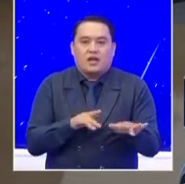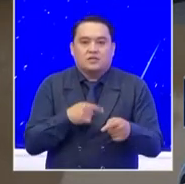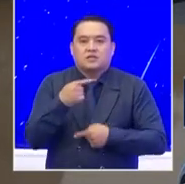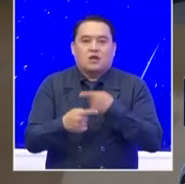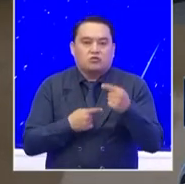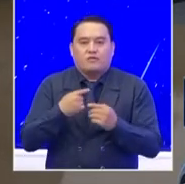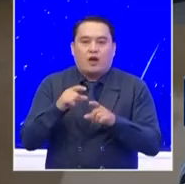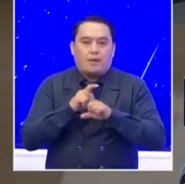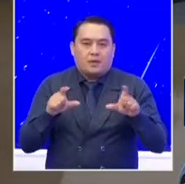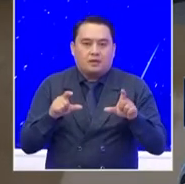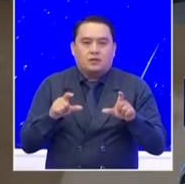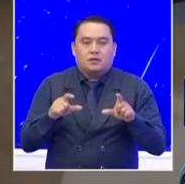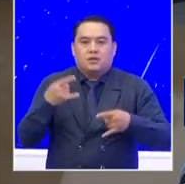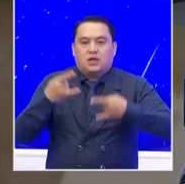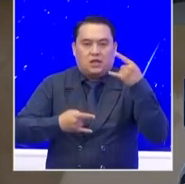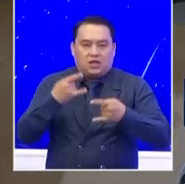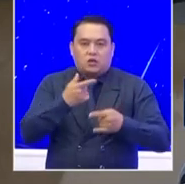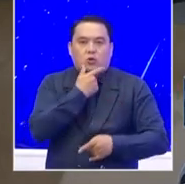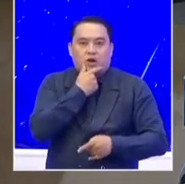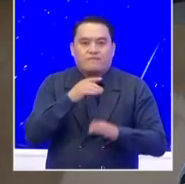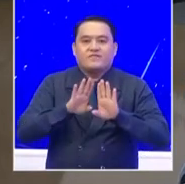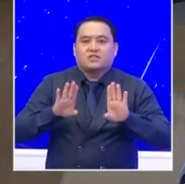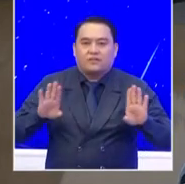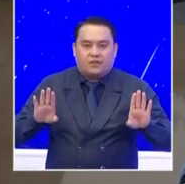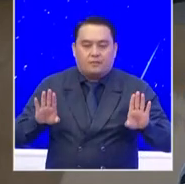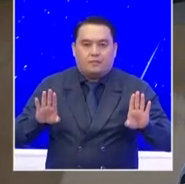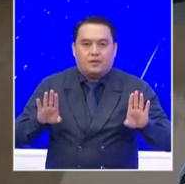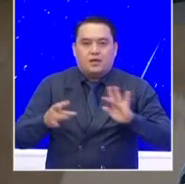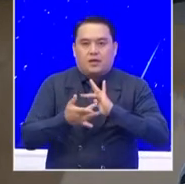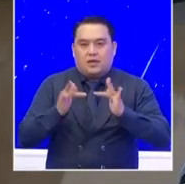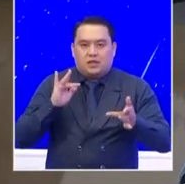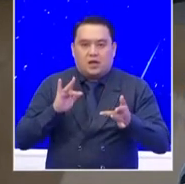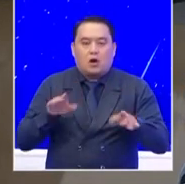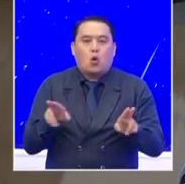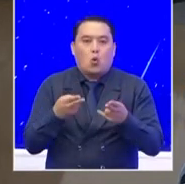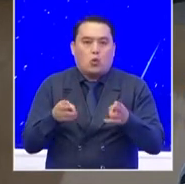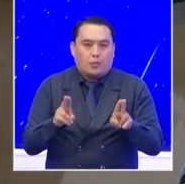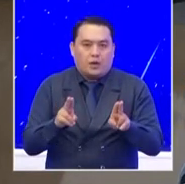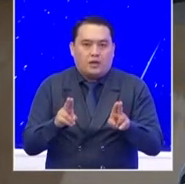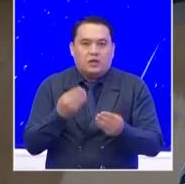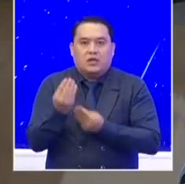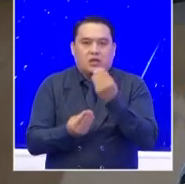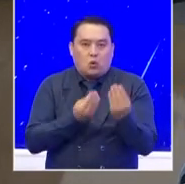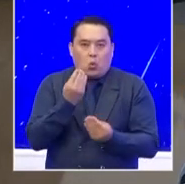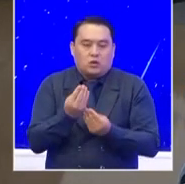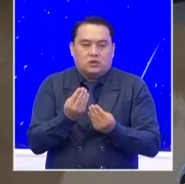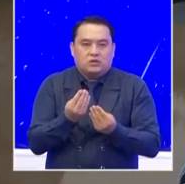следующих объектов. Это кинотеатры, выставки, интернет и компьютерные клубы и горные